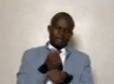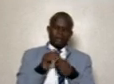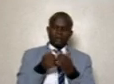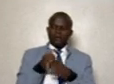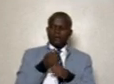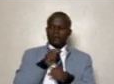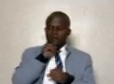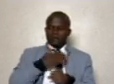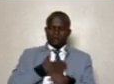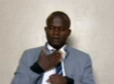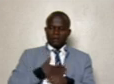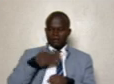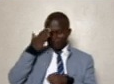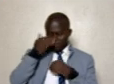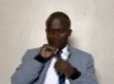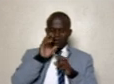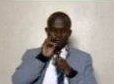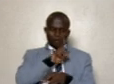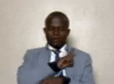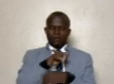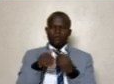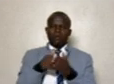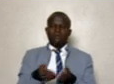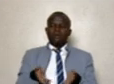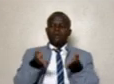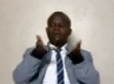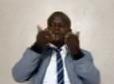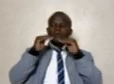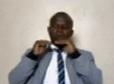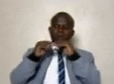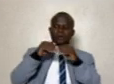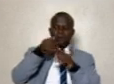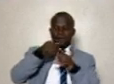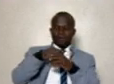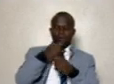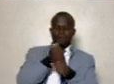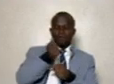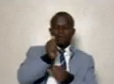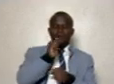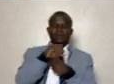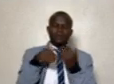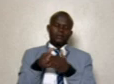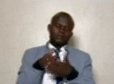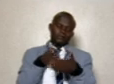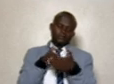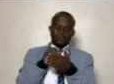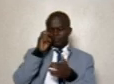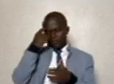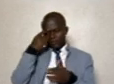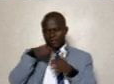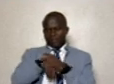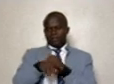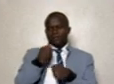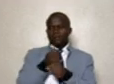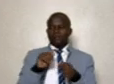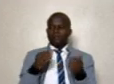bakora batanezerewe kuko batabonaga amahirwe yo kuzamurwa mu ntera imbere mu rwego bakoreramo bikanazitira leta kukwinjiza